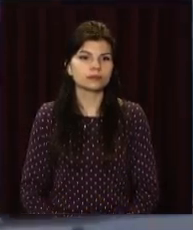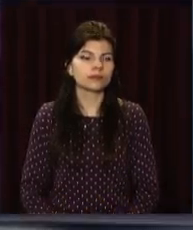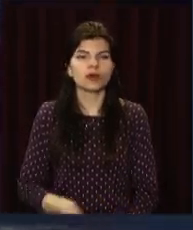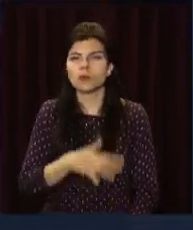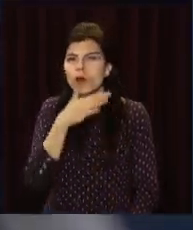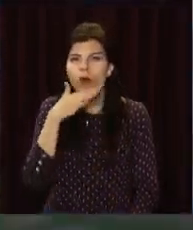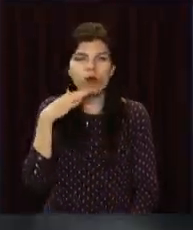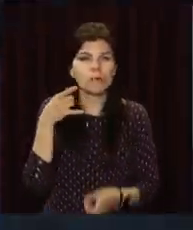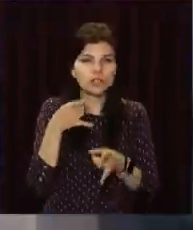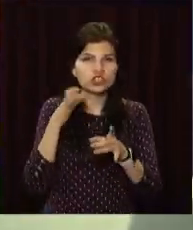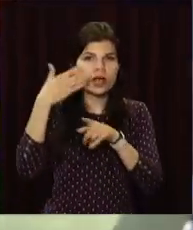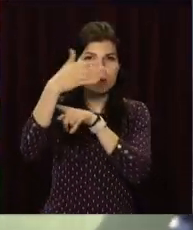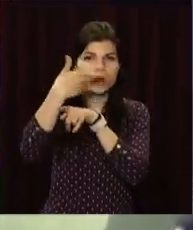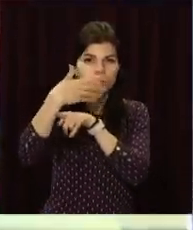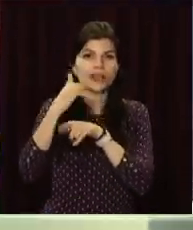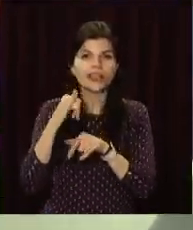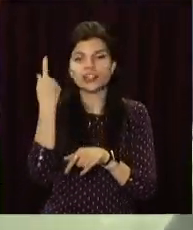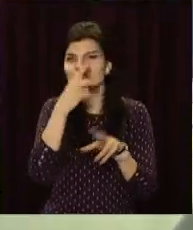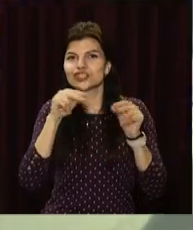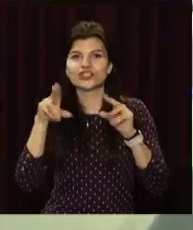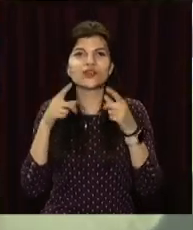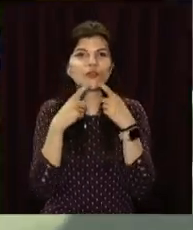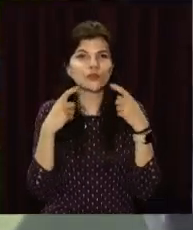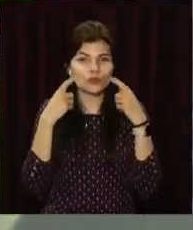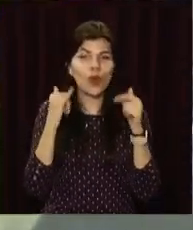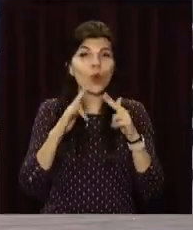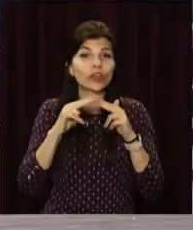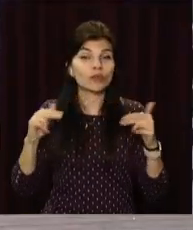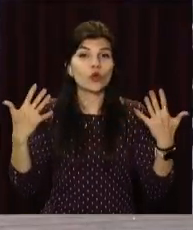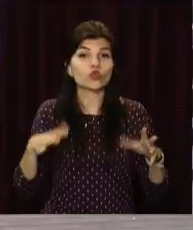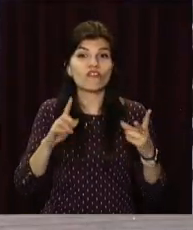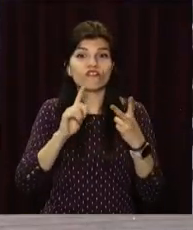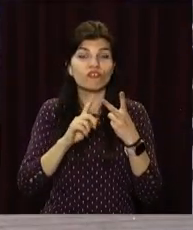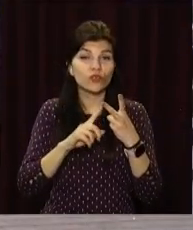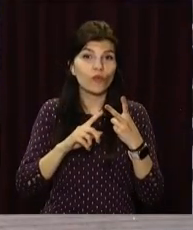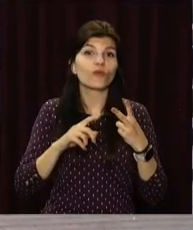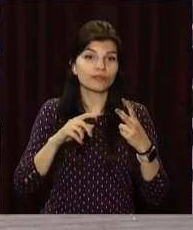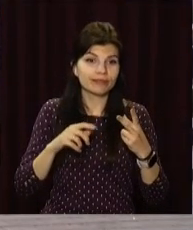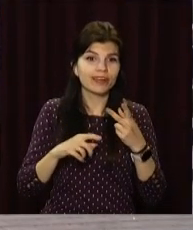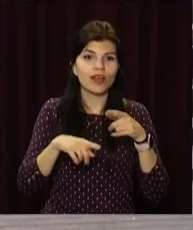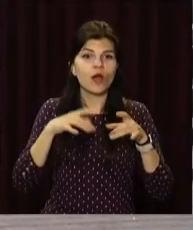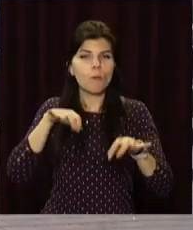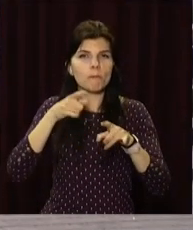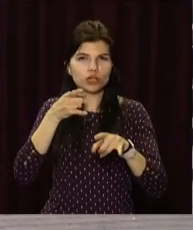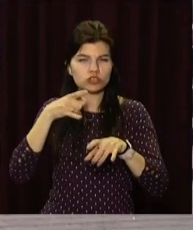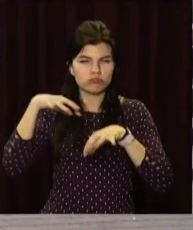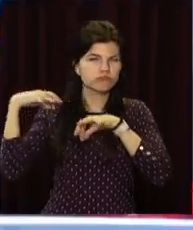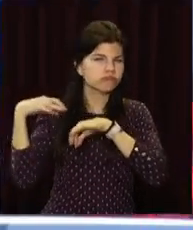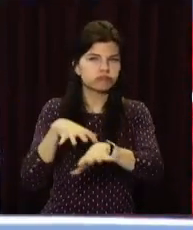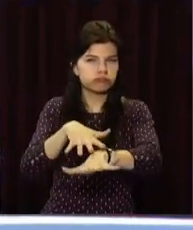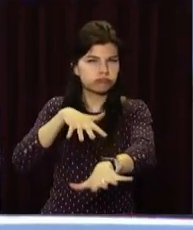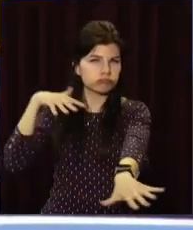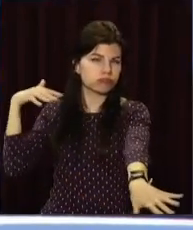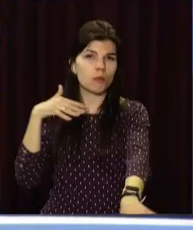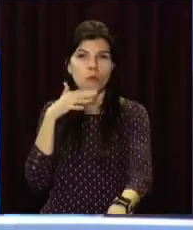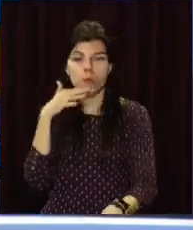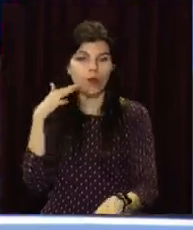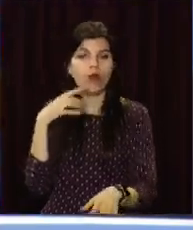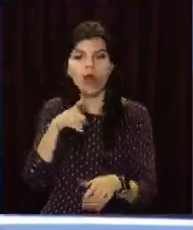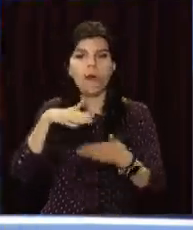Сотня машин з прапорами і щасливі посмішки на обличчях. У Дніпрі вже вдруге пройшов традиційний автопробіг до Дня перемоги. Його